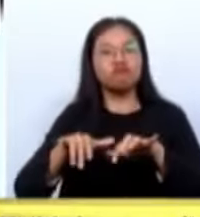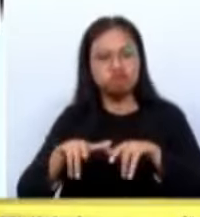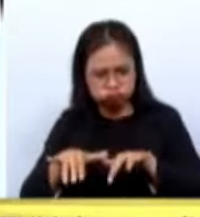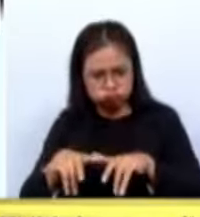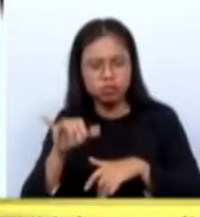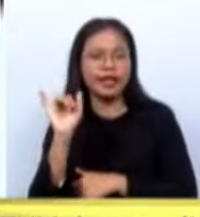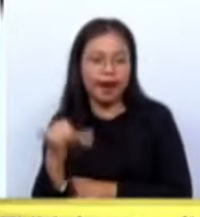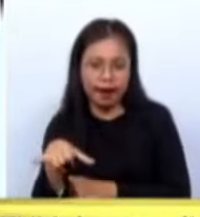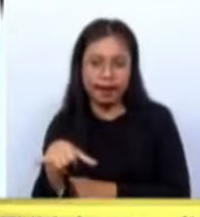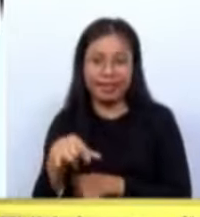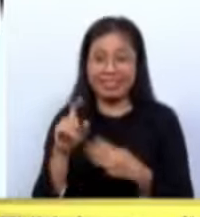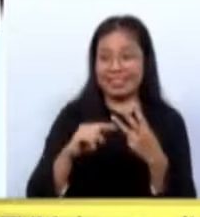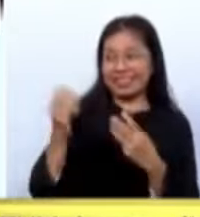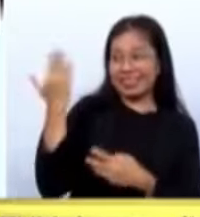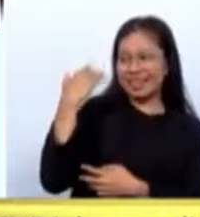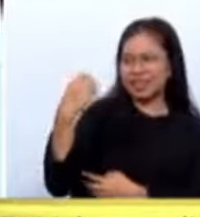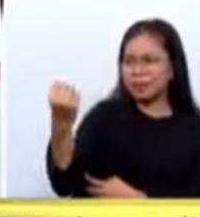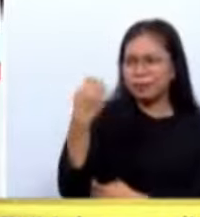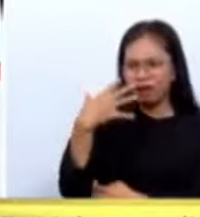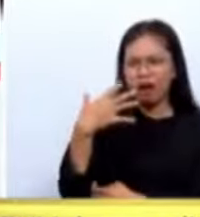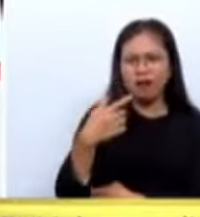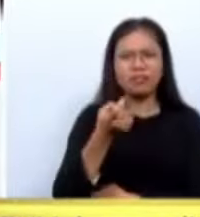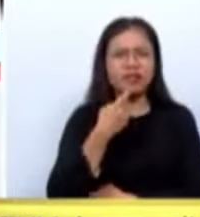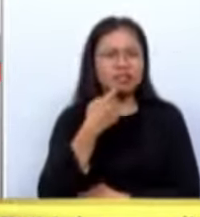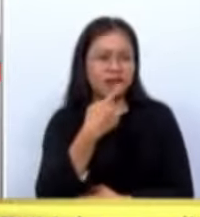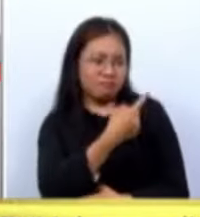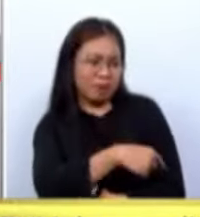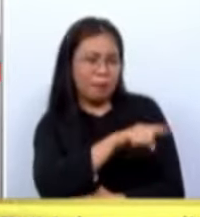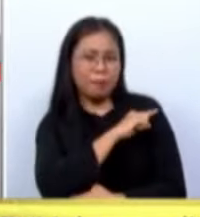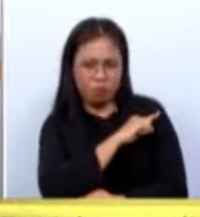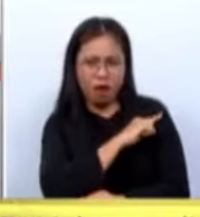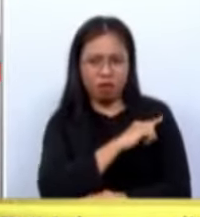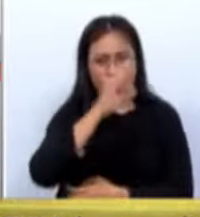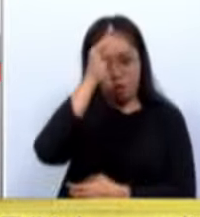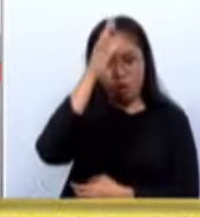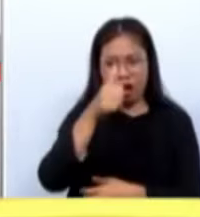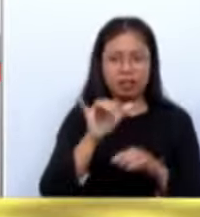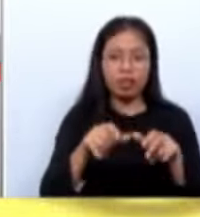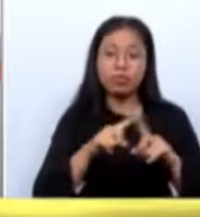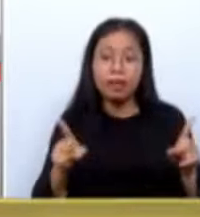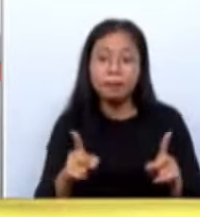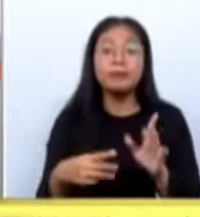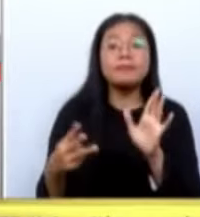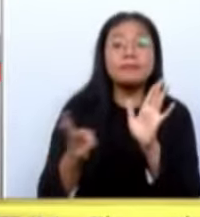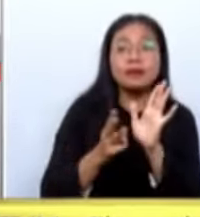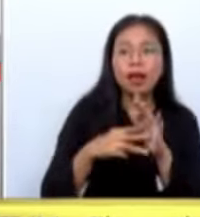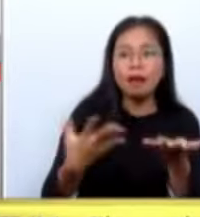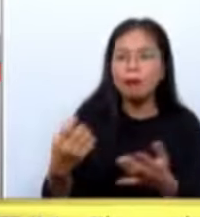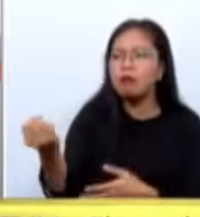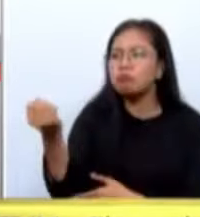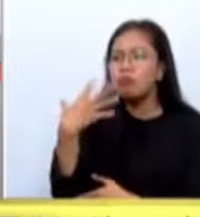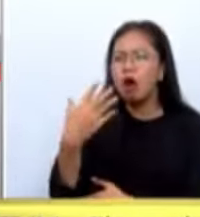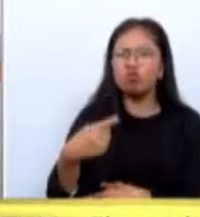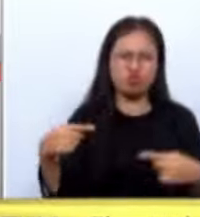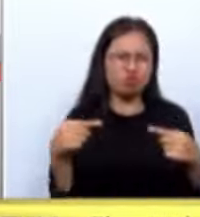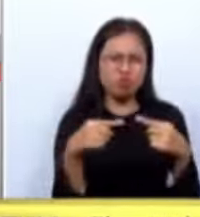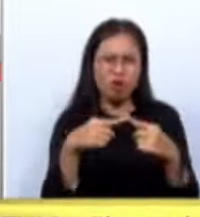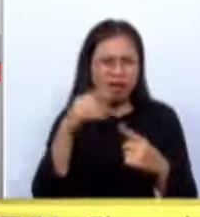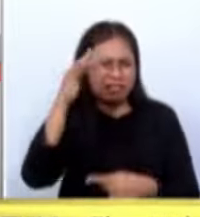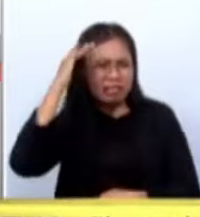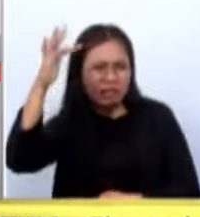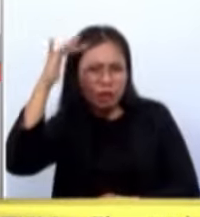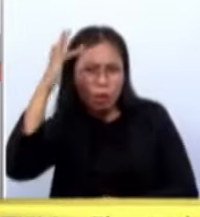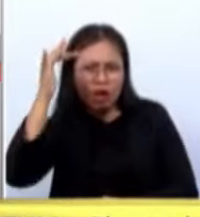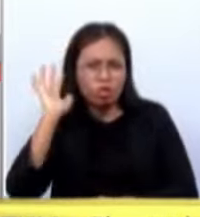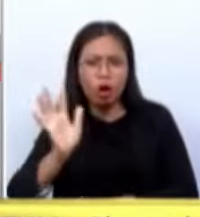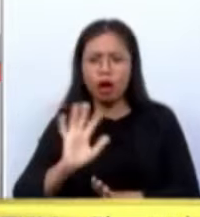adalah seperti disampaikan terkait dengan sumber daya manusia persoalannya kalau tadi disebut ada yang teoritis ada yang kedua tidak